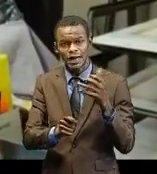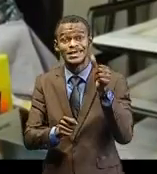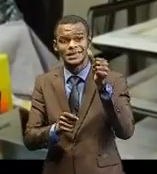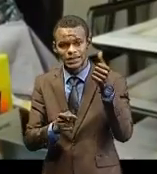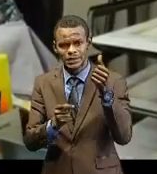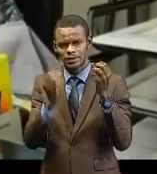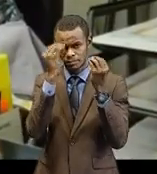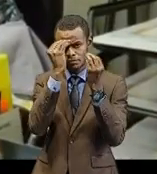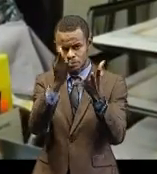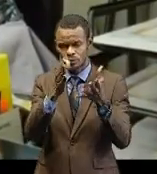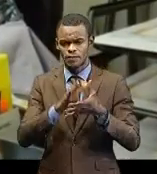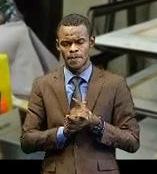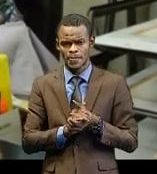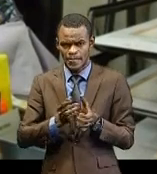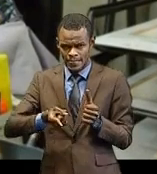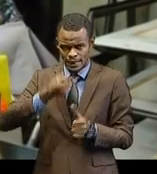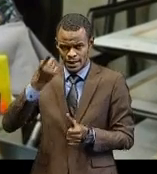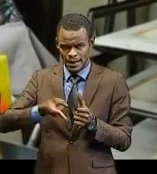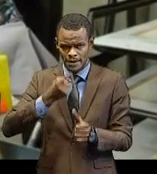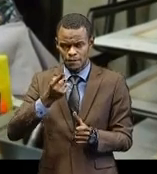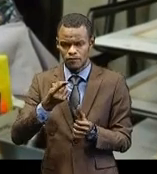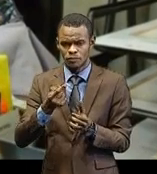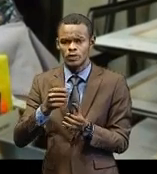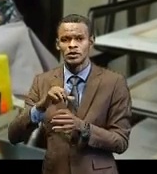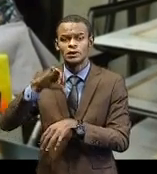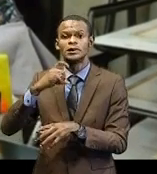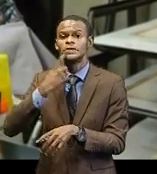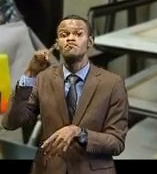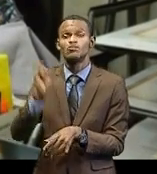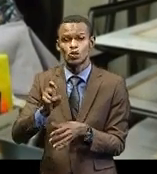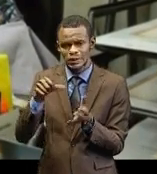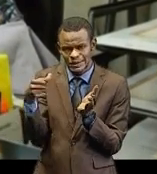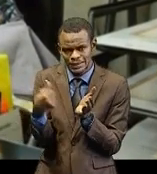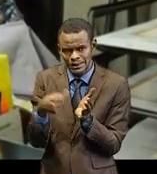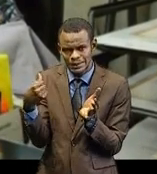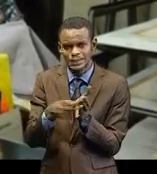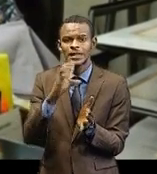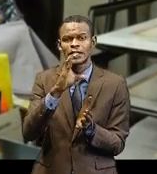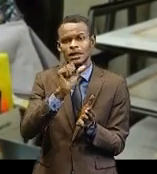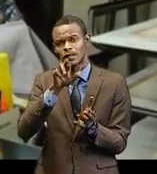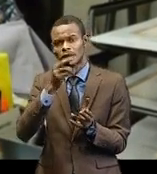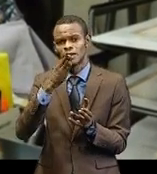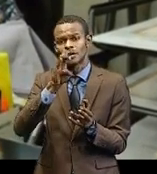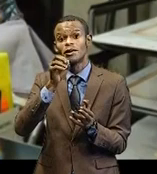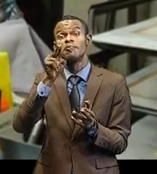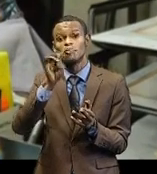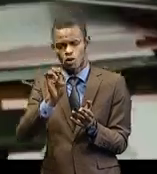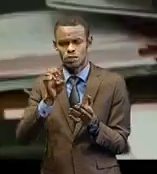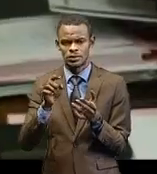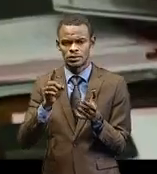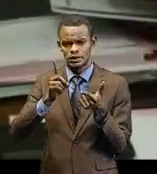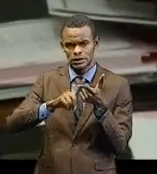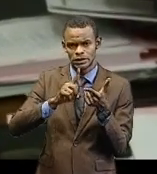sur l'institution de la taxe carbone, la création de l'autorité des régulations du marché de